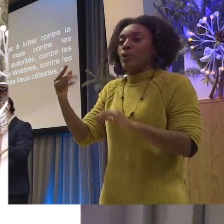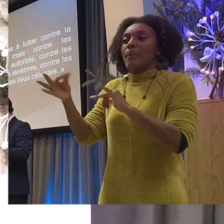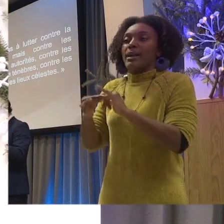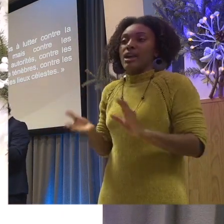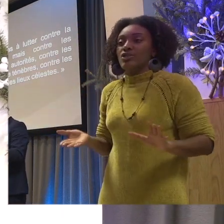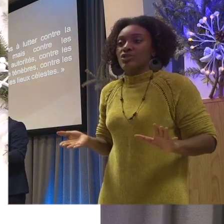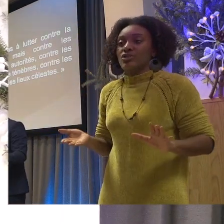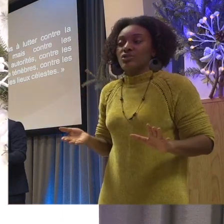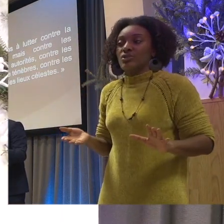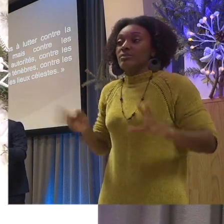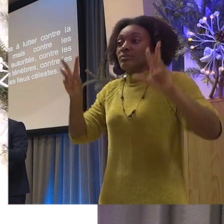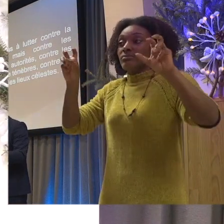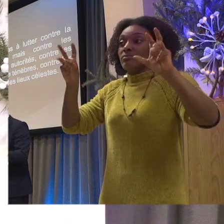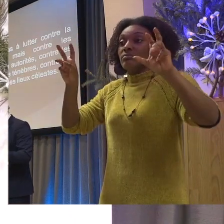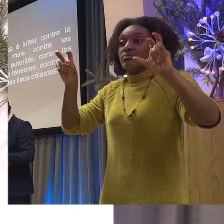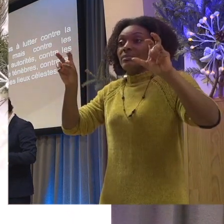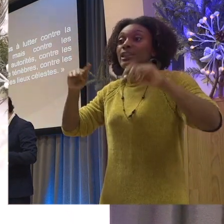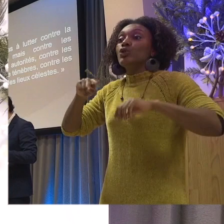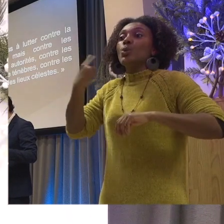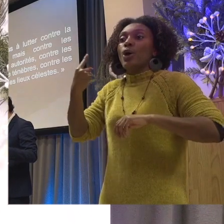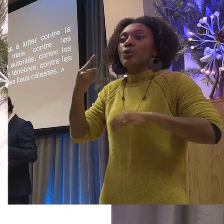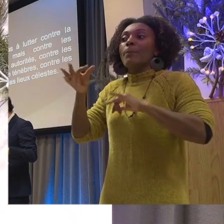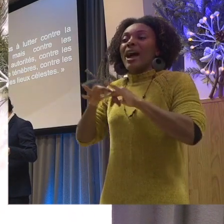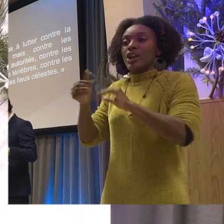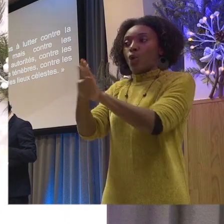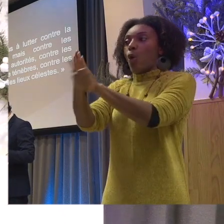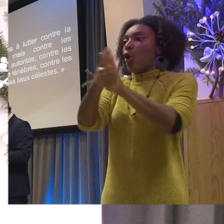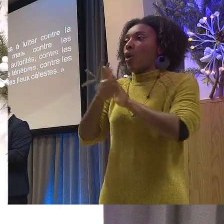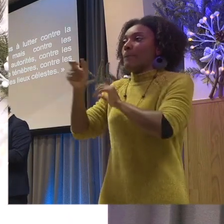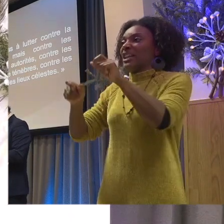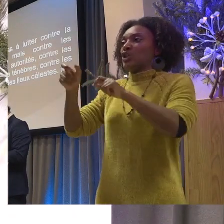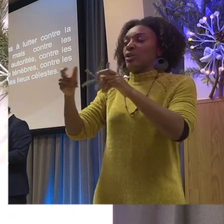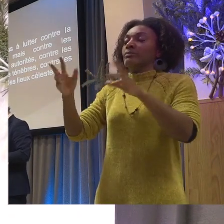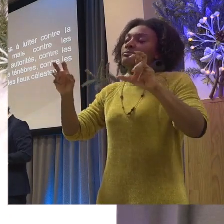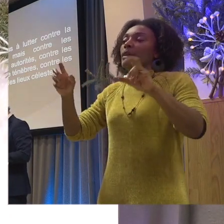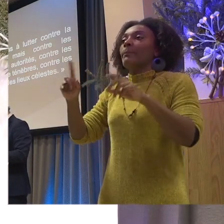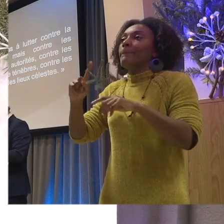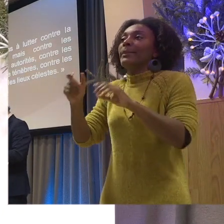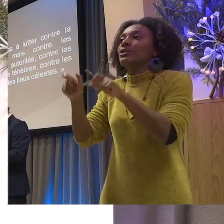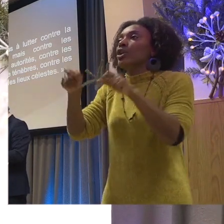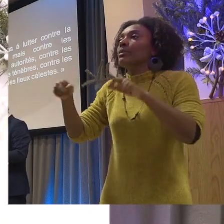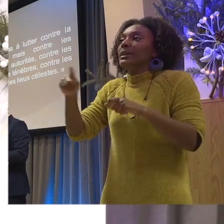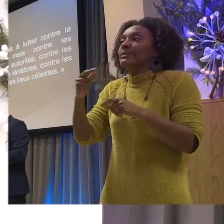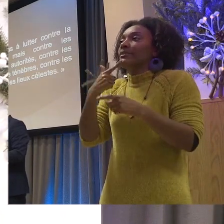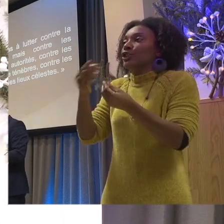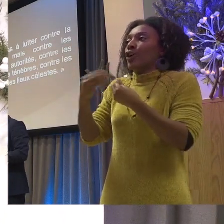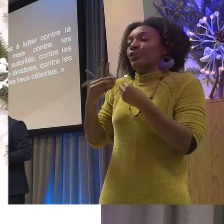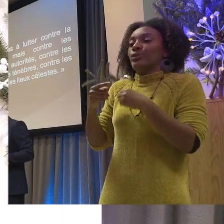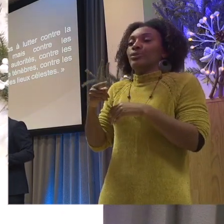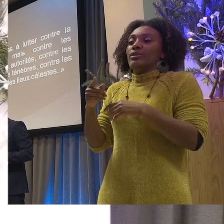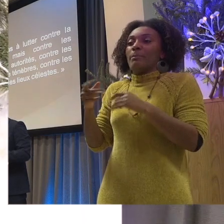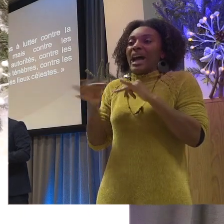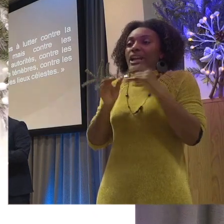sont revenus petit à petit dans les différents messages. Si vous arrivez à quitter votre père et votre mère, à vous attacher l'un à